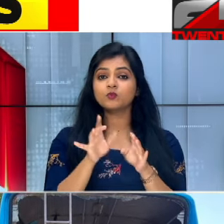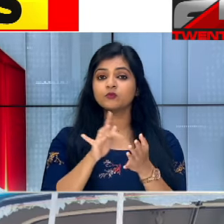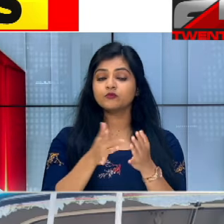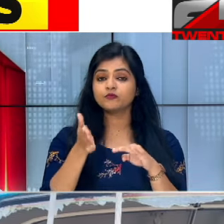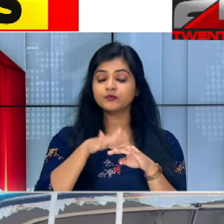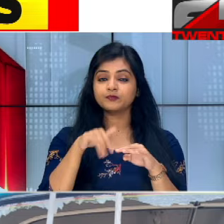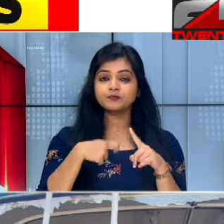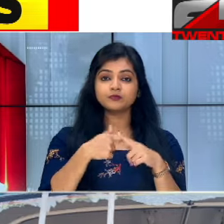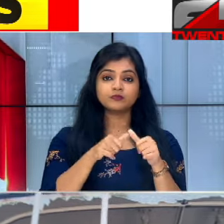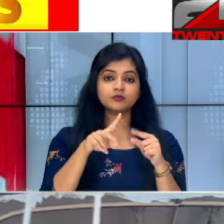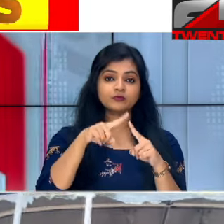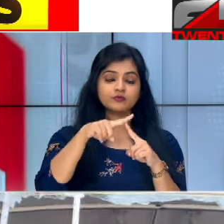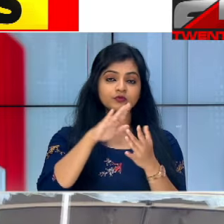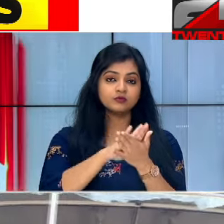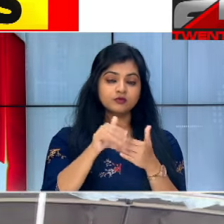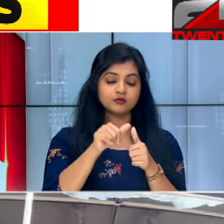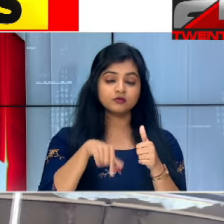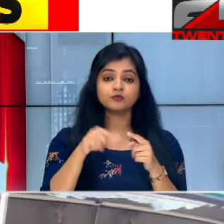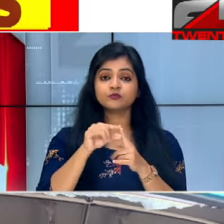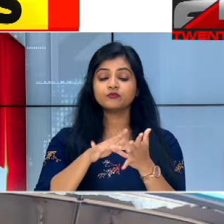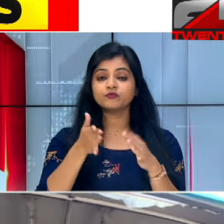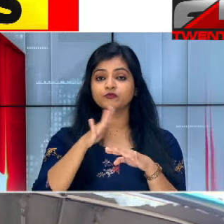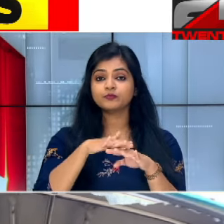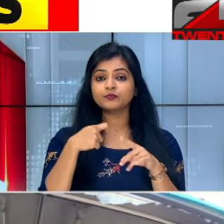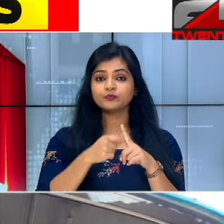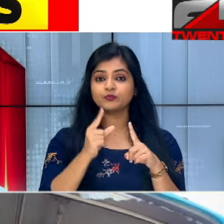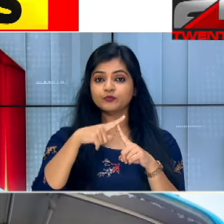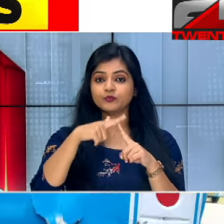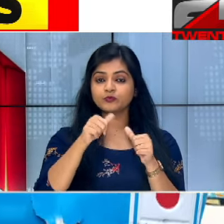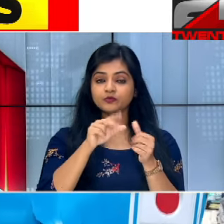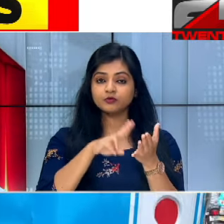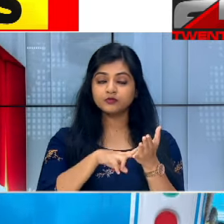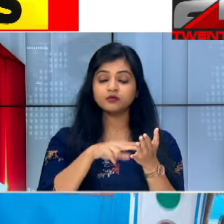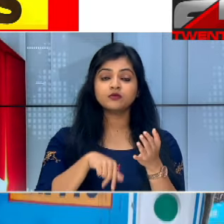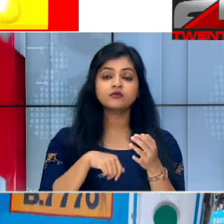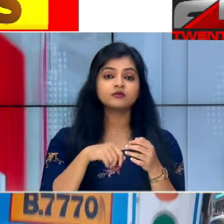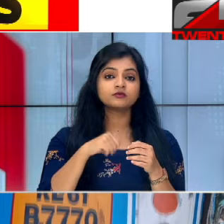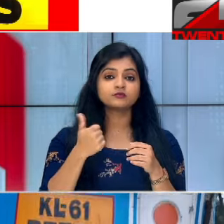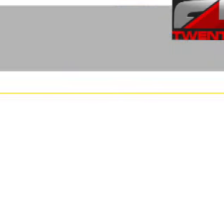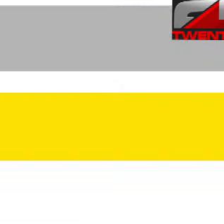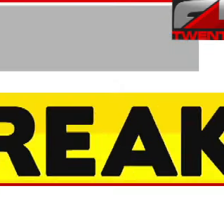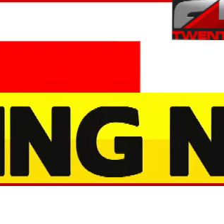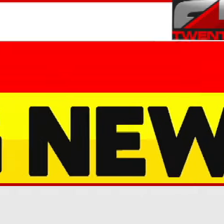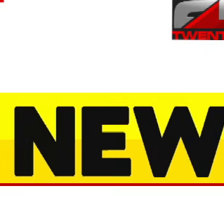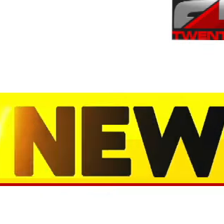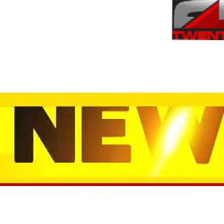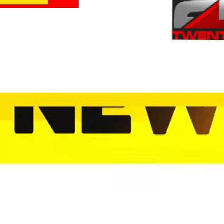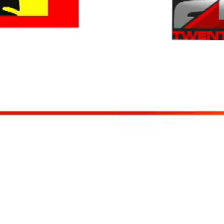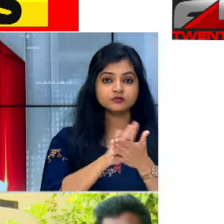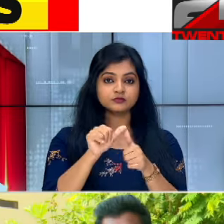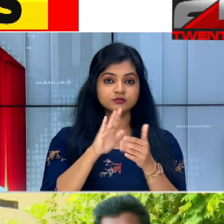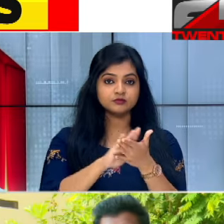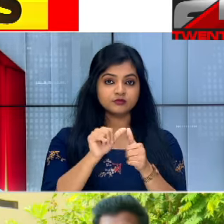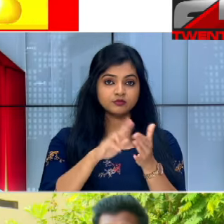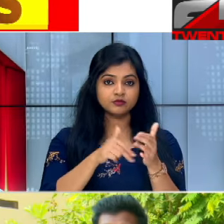തന്നെ പുത്തൻപീടിക സ്വദേശി കുട്ടൻ, അതുപോലെ തന്നെ ഈ പഴുവിൽ സ്വദേശി ഷഹന, പെരിങ്ങോട്ടുകര സ്വദേശി ദിയ എന്നിവർക്കാണ്